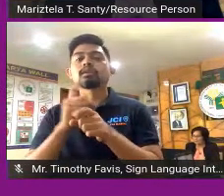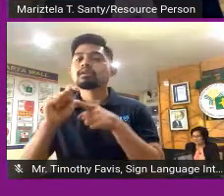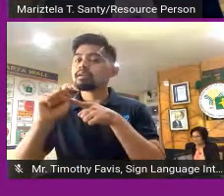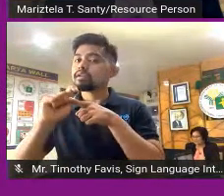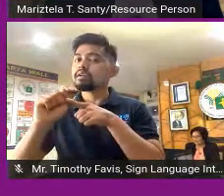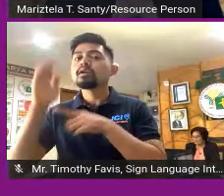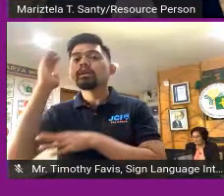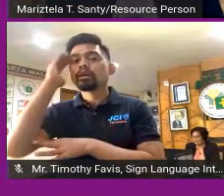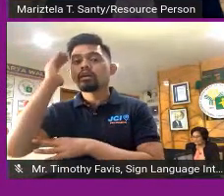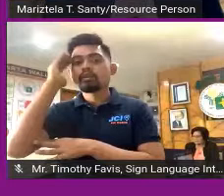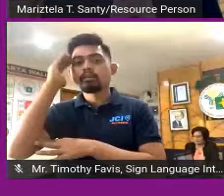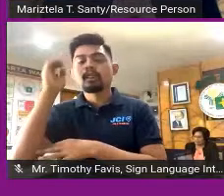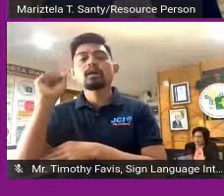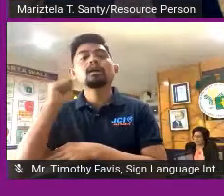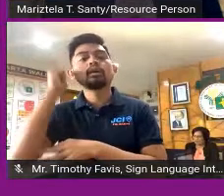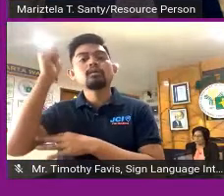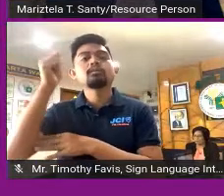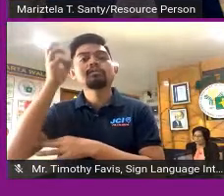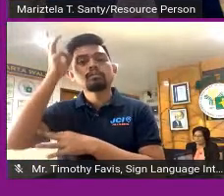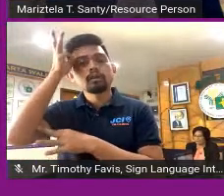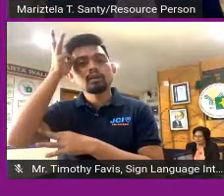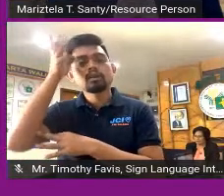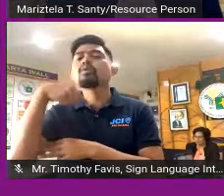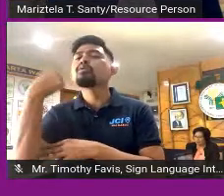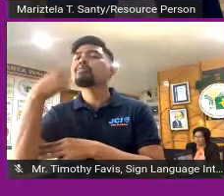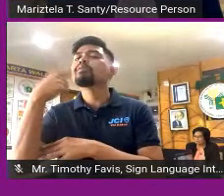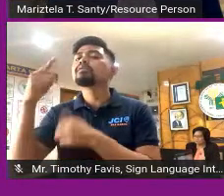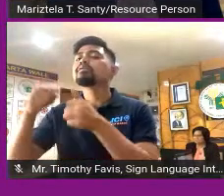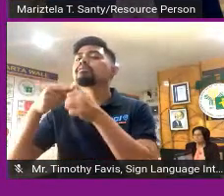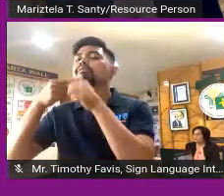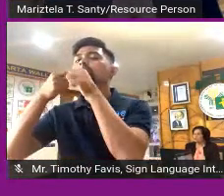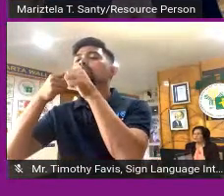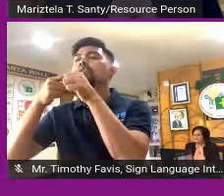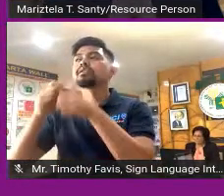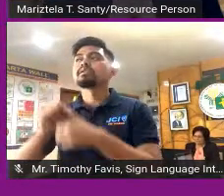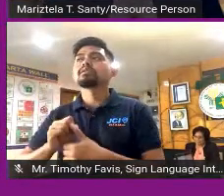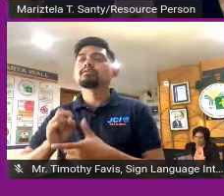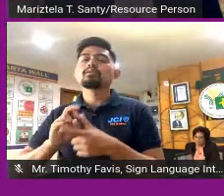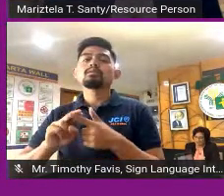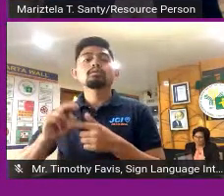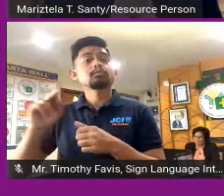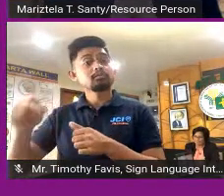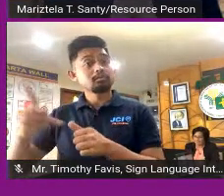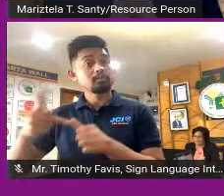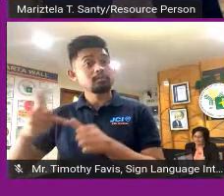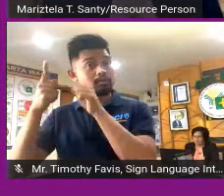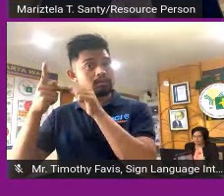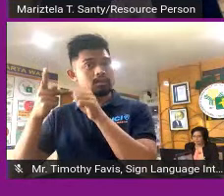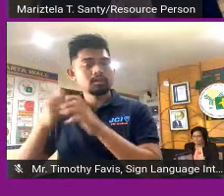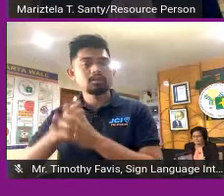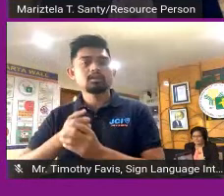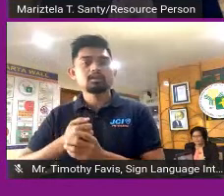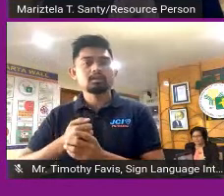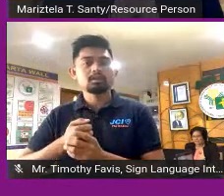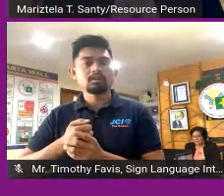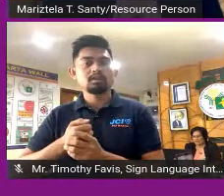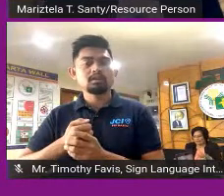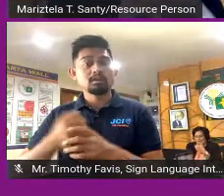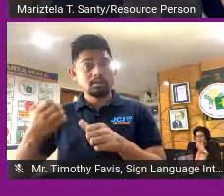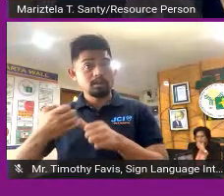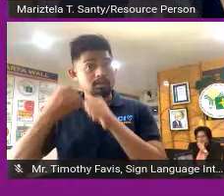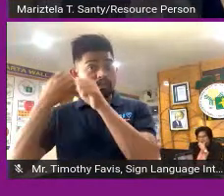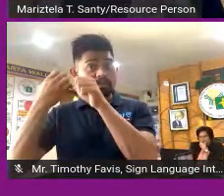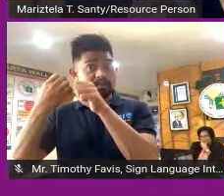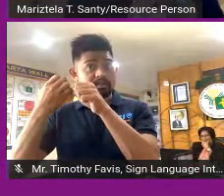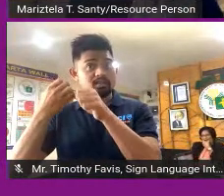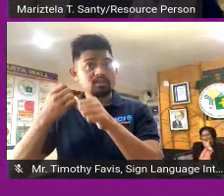least alam natin, sino ba ang uunahin ko? Yung marginalized ba? Pero